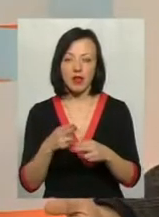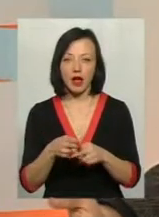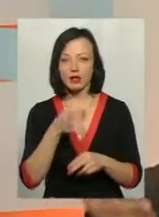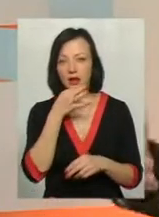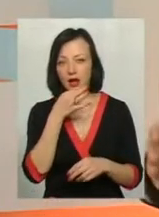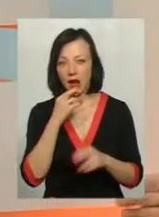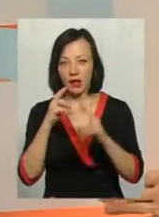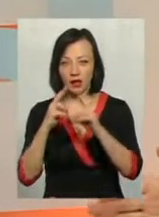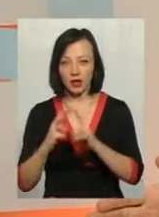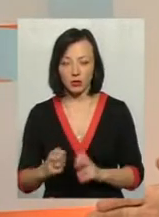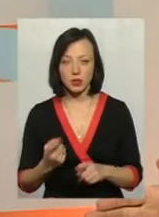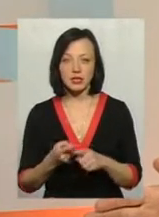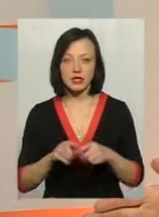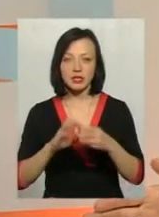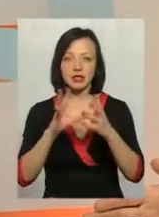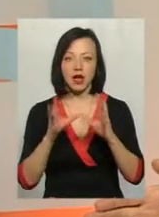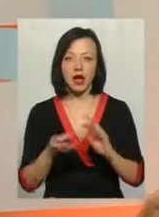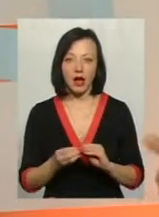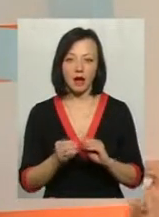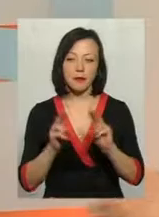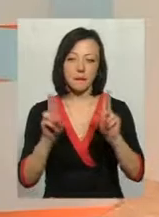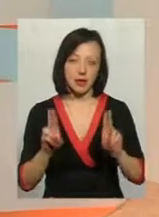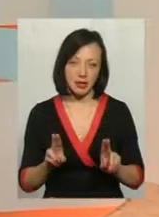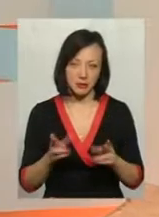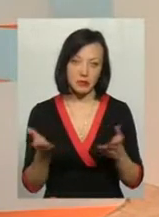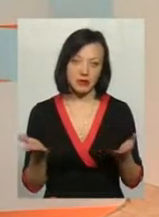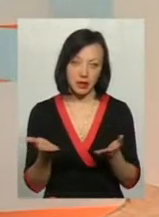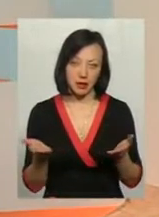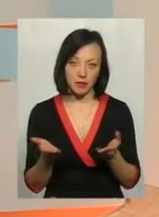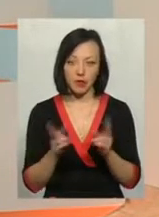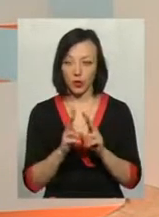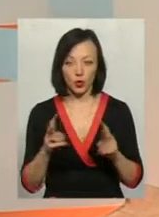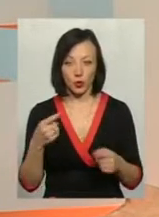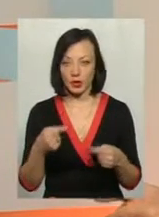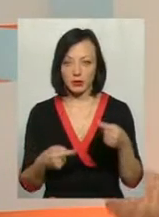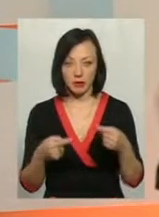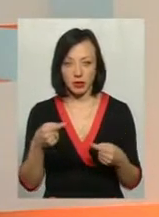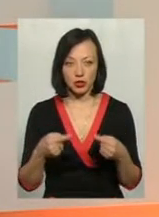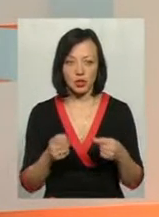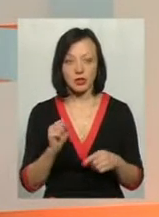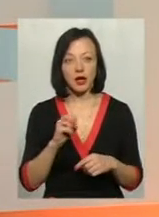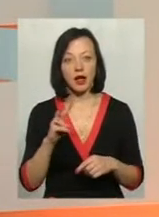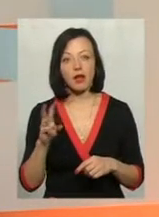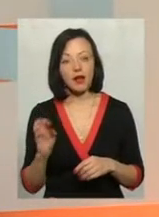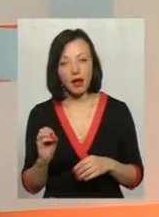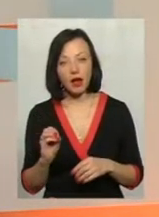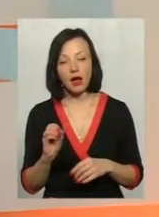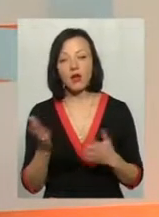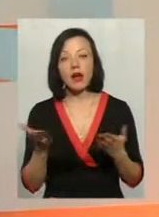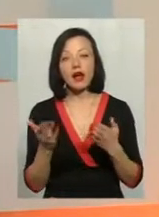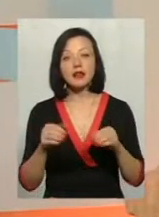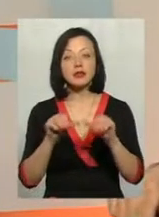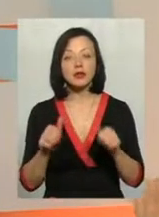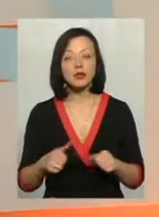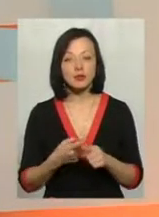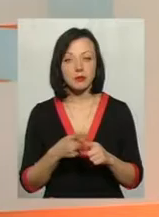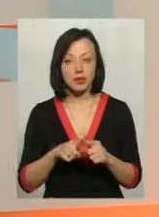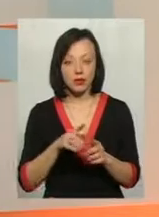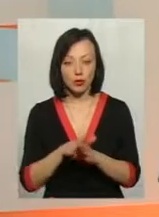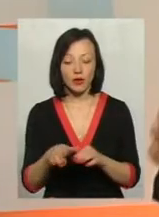рання діагностика – це загальні принципи, з якими ніхто не сперечається. Але у який спосіб це